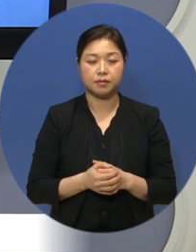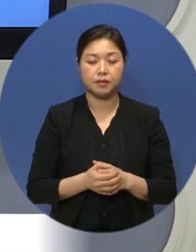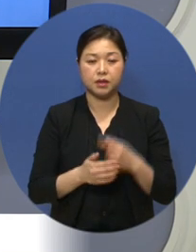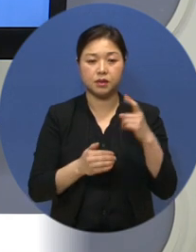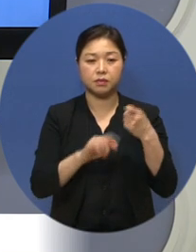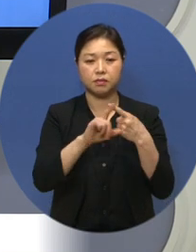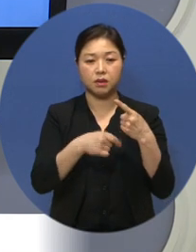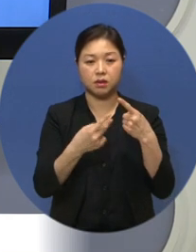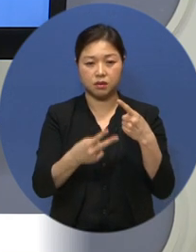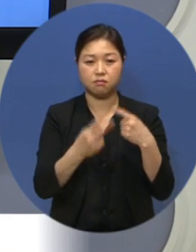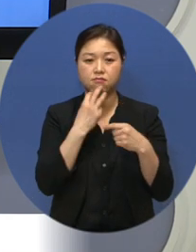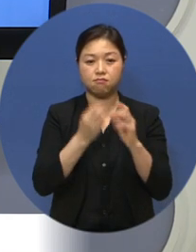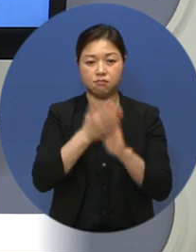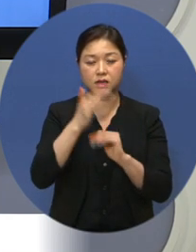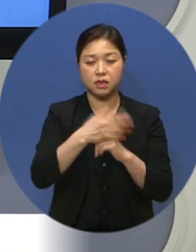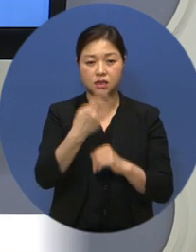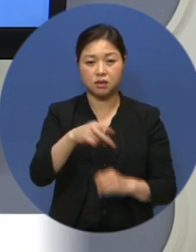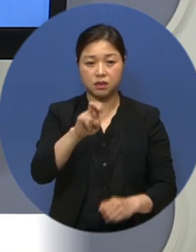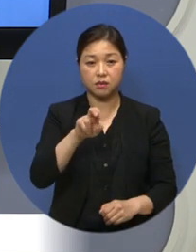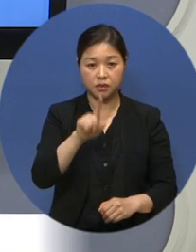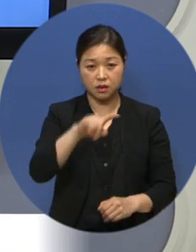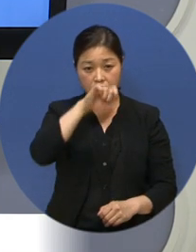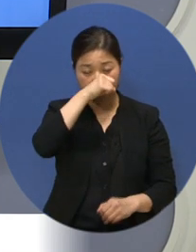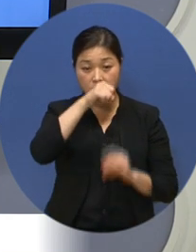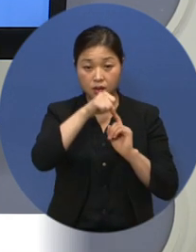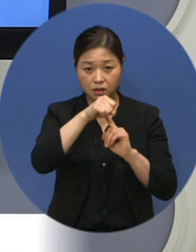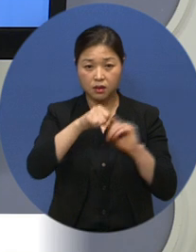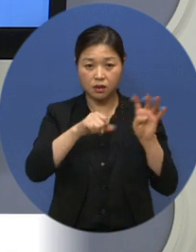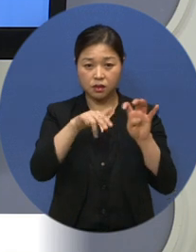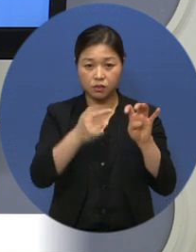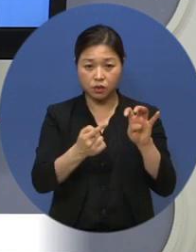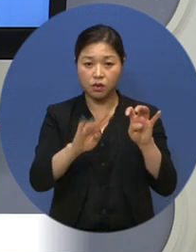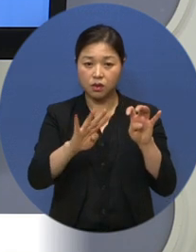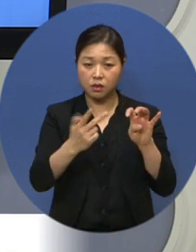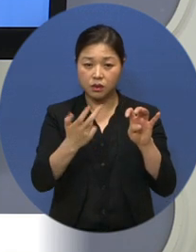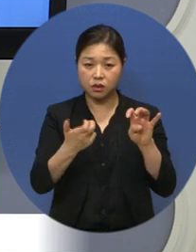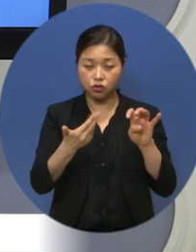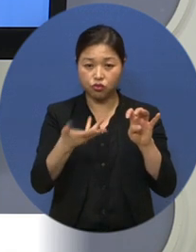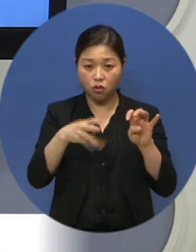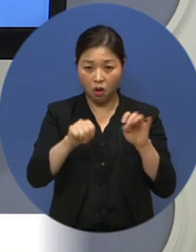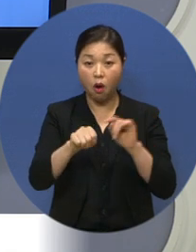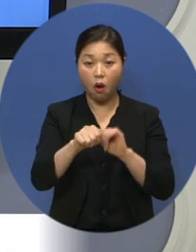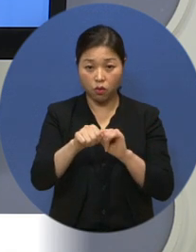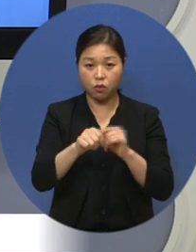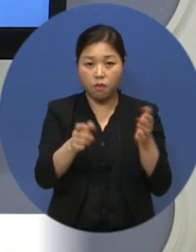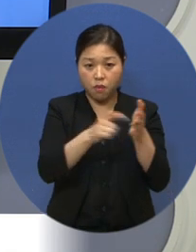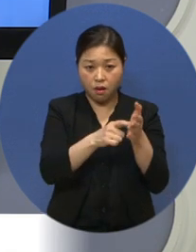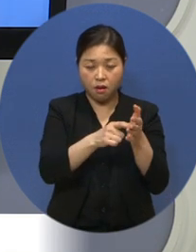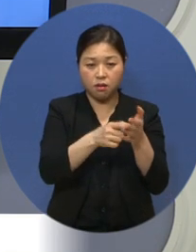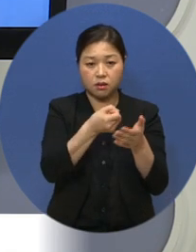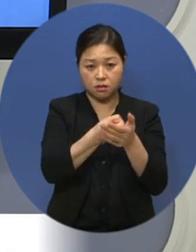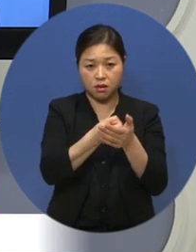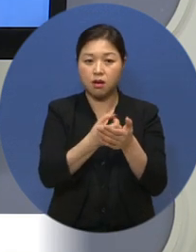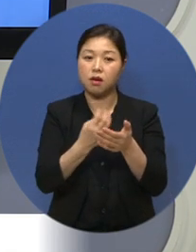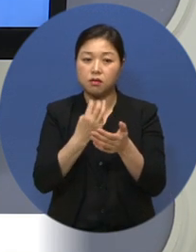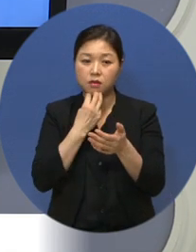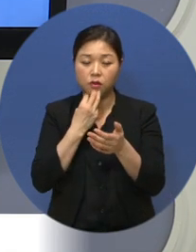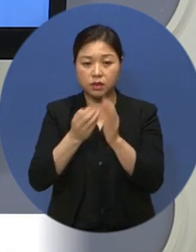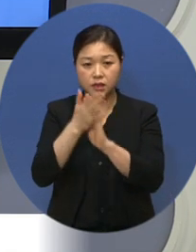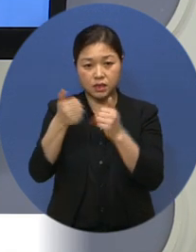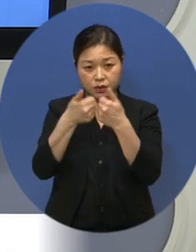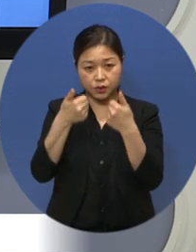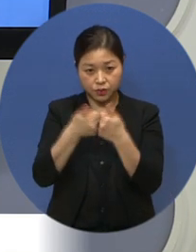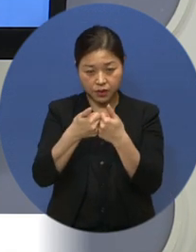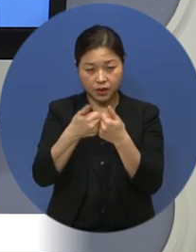씨는 2021년 예산을 40조 479 억원으로 편성해 서울시 의회에 제출했다 고